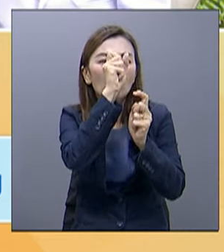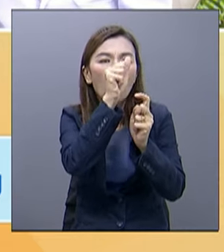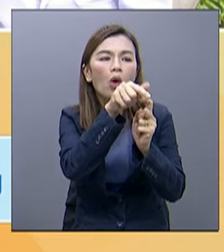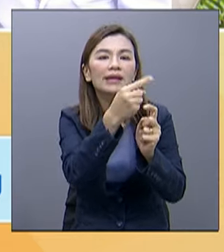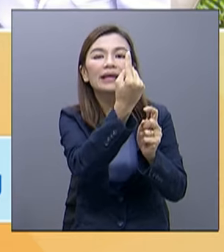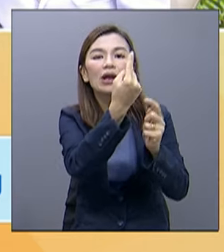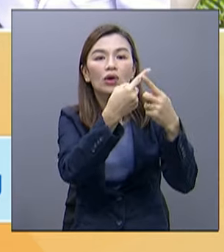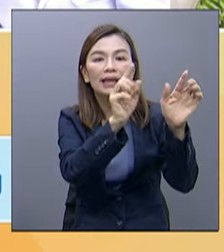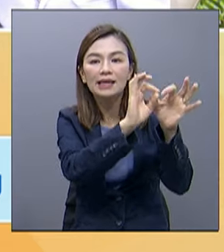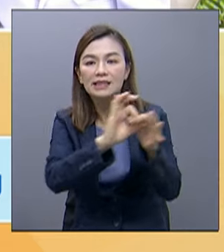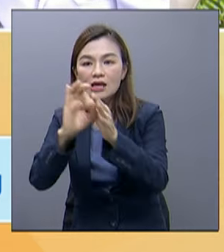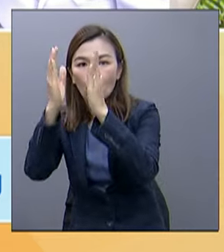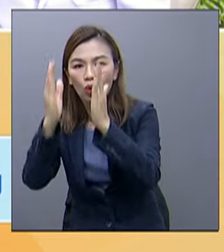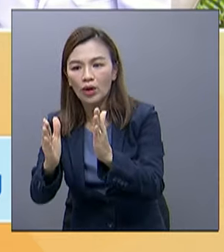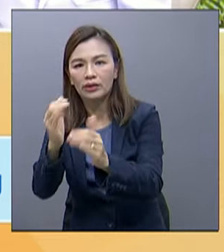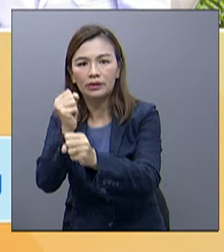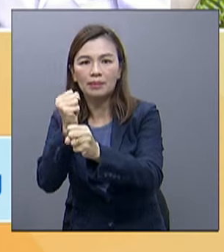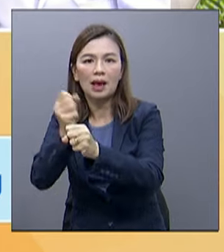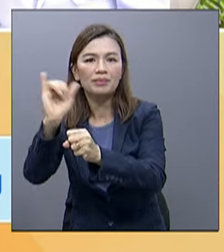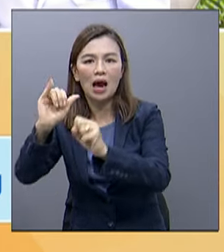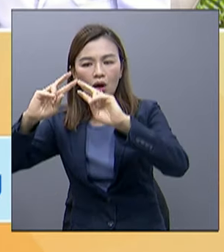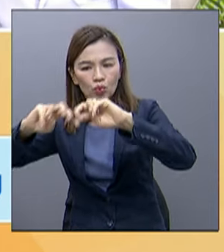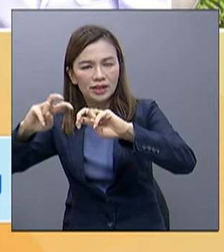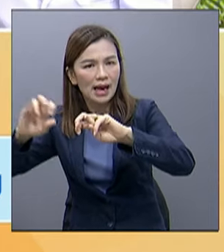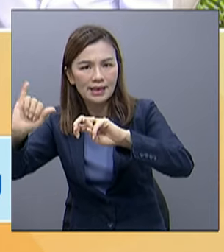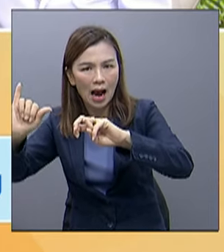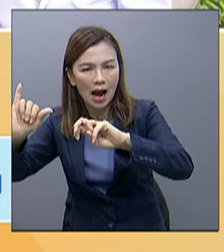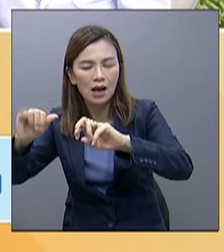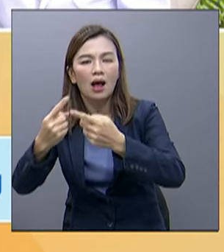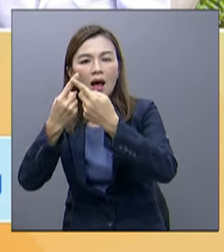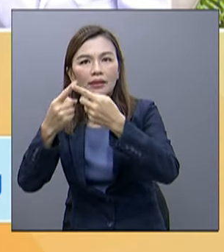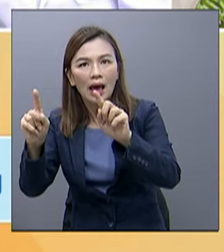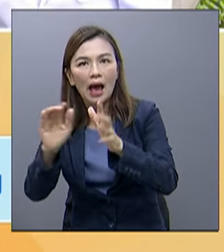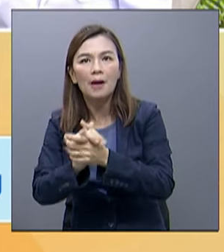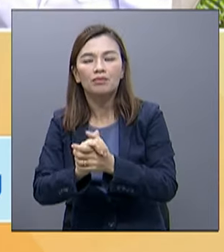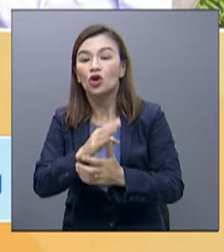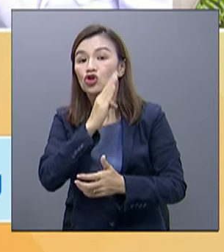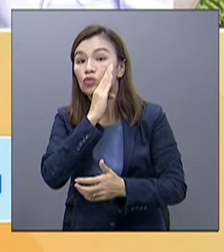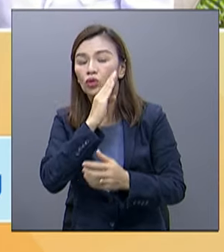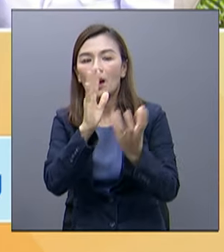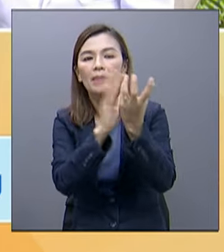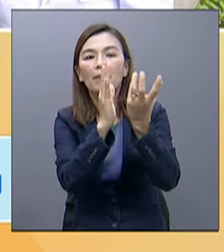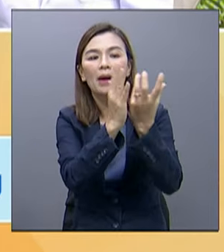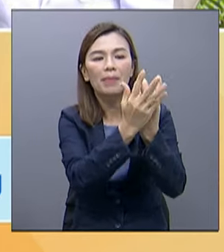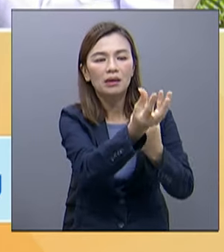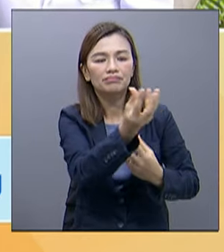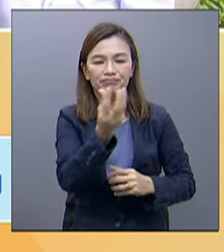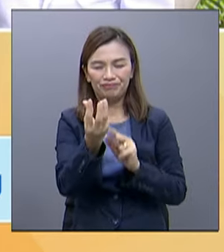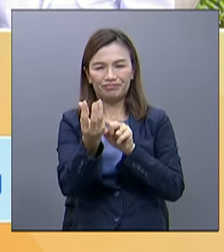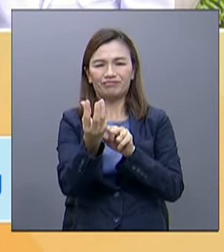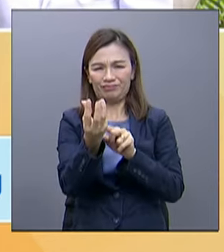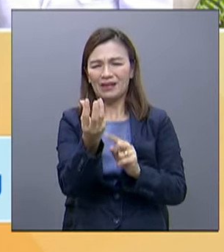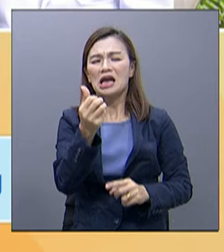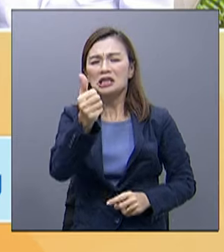ยังไม่ถึงระดับการศึกษาในคนเพราะฉะนั้นถ้าเราหยิบอ่าพืชผักสักต้นนึงมาแล้วบอกว่าอันเนี้ยช่วยลด